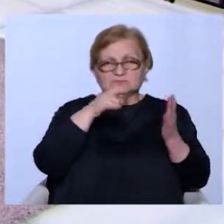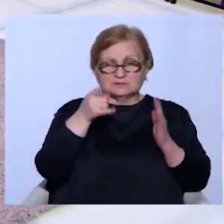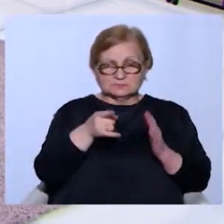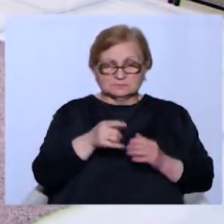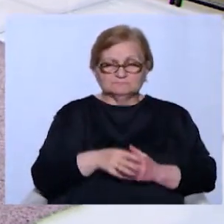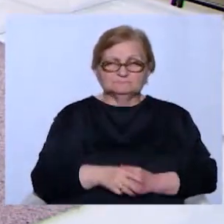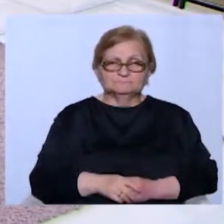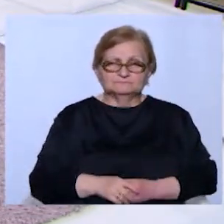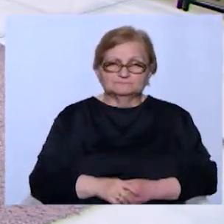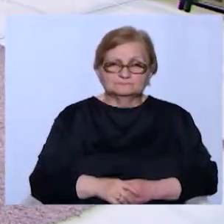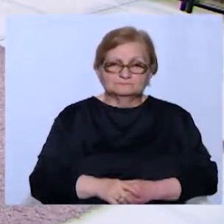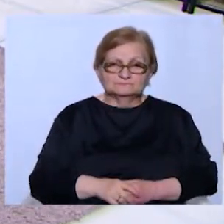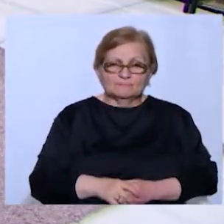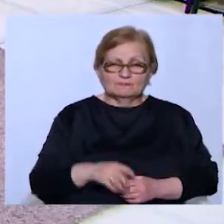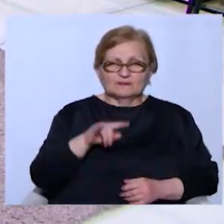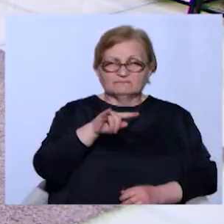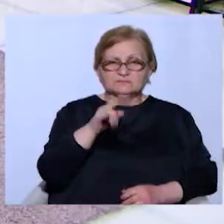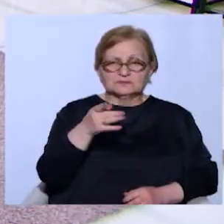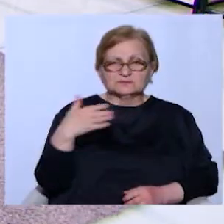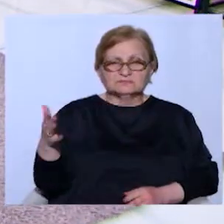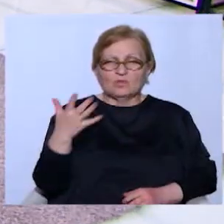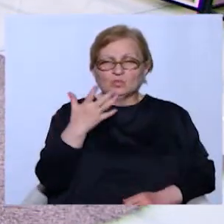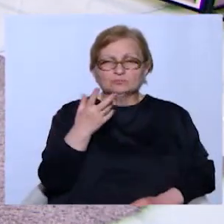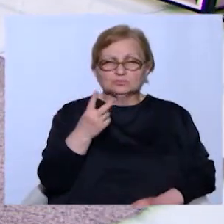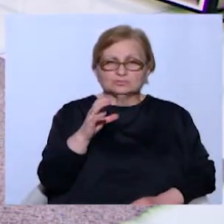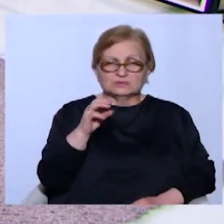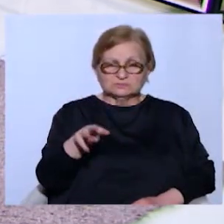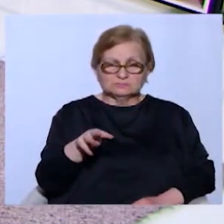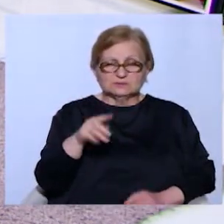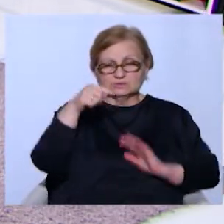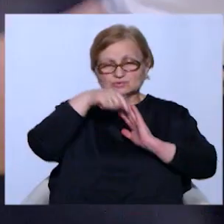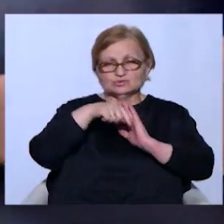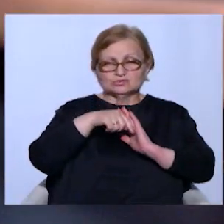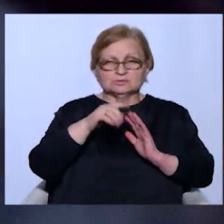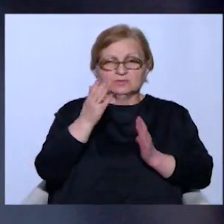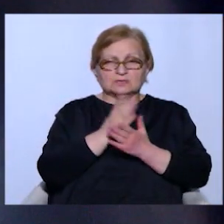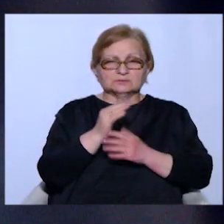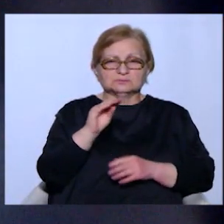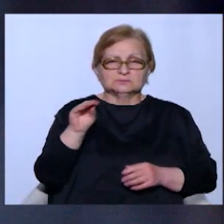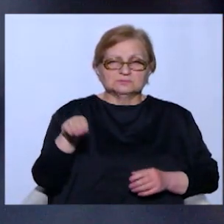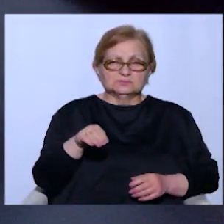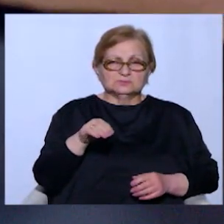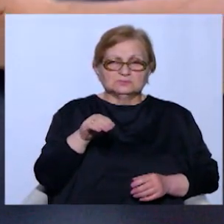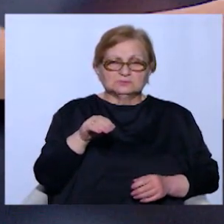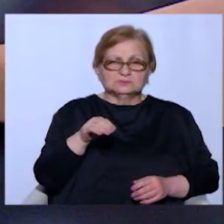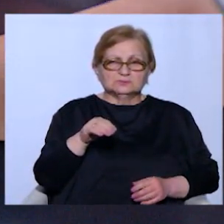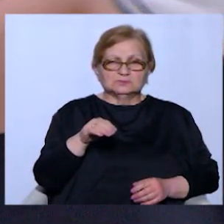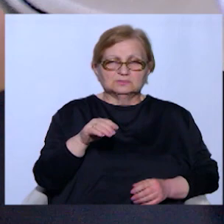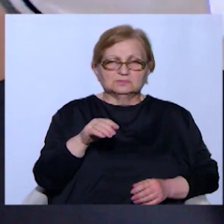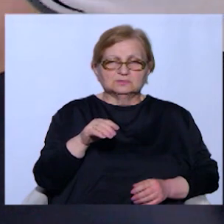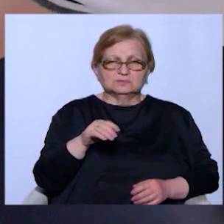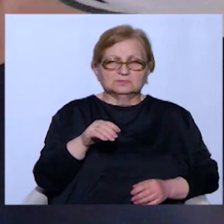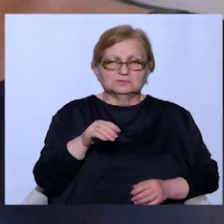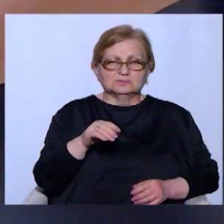კვადრატის გვერდი არის 52 სანტიმეტრი და კვადრატში ჩახაზული არის, ესე იგი, ნუ ოღონდ ცოტა სხვანაირად არის